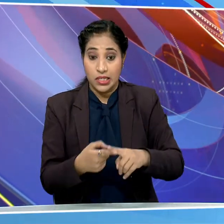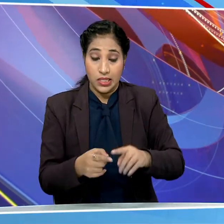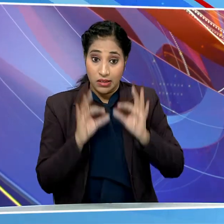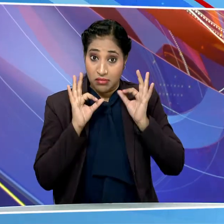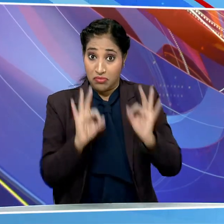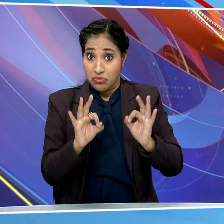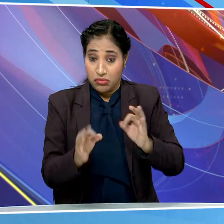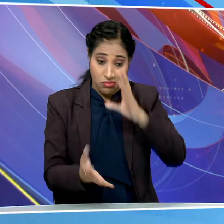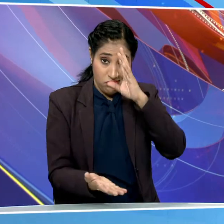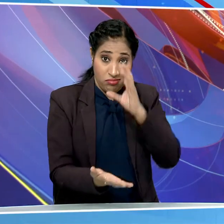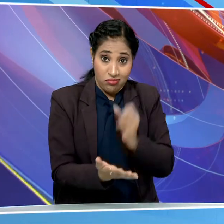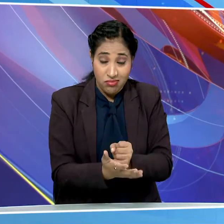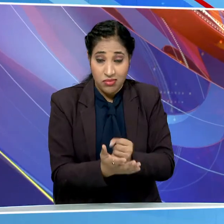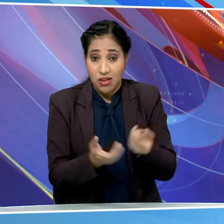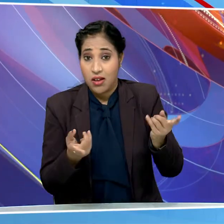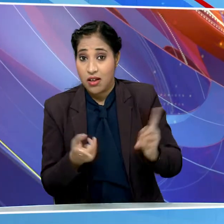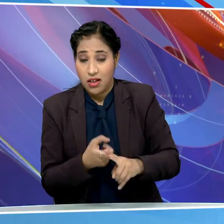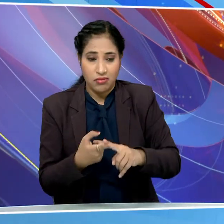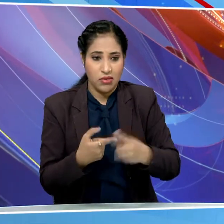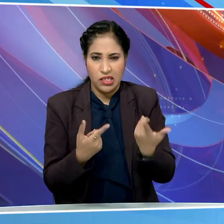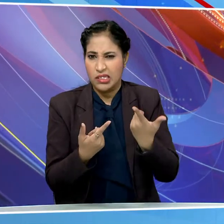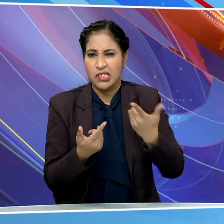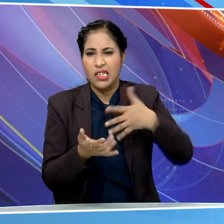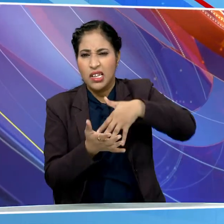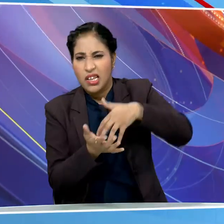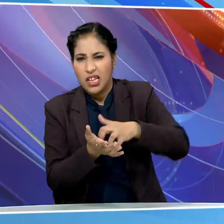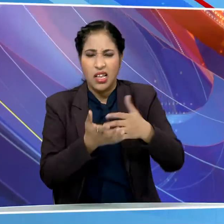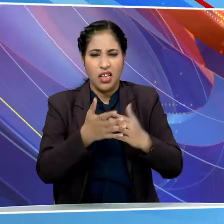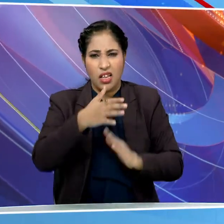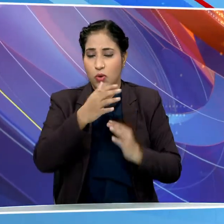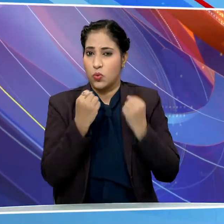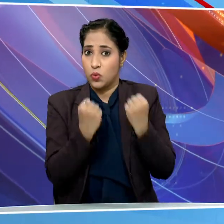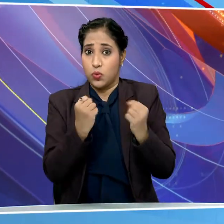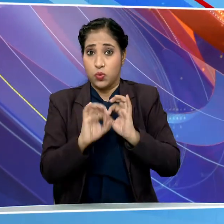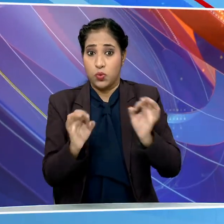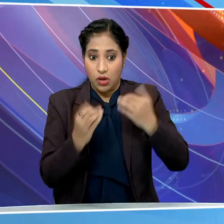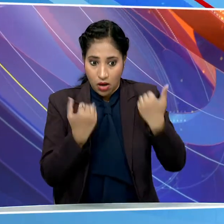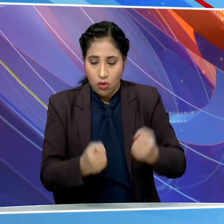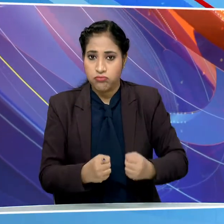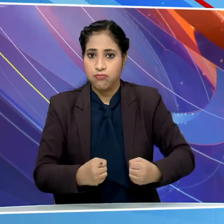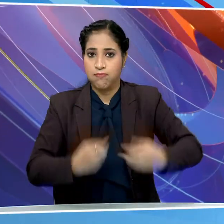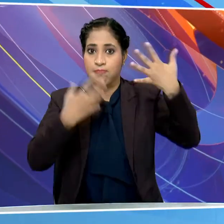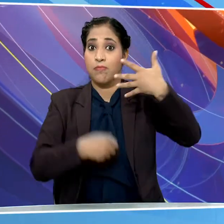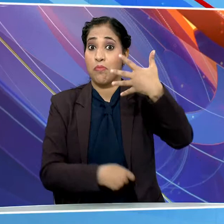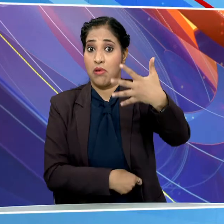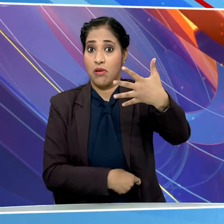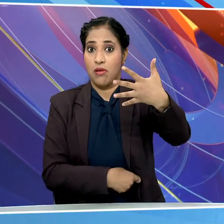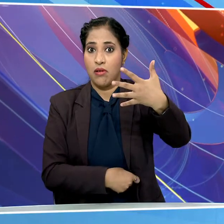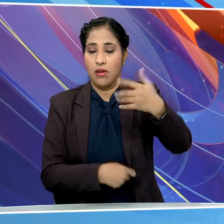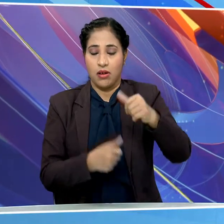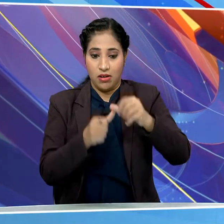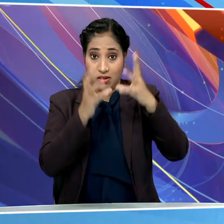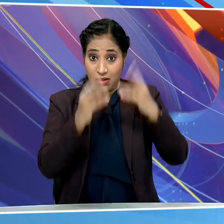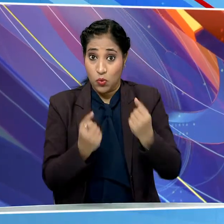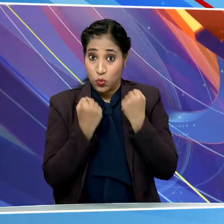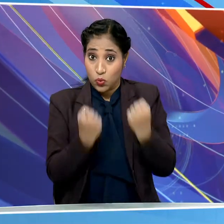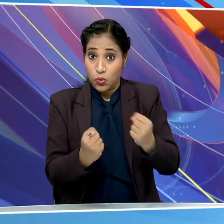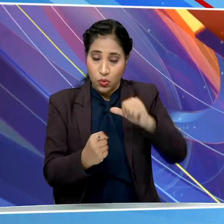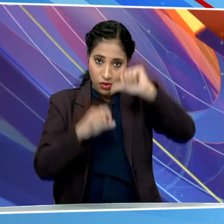कारण लड़खड़ाती चरमराती अर्थव्यवस्था से आज दुनिया की पांचवीं सबसे बड़ी अर्थव्यवस्था भारत बन गया